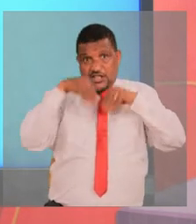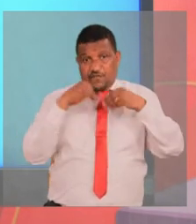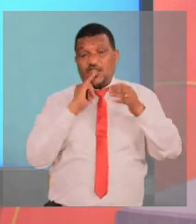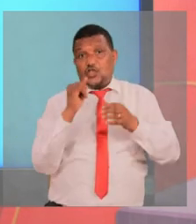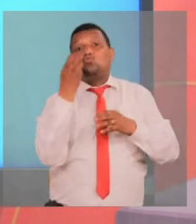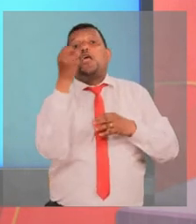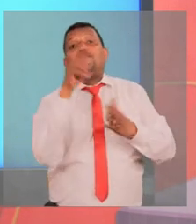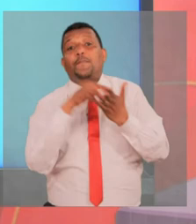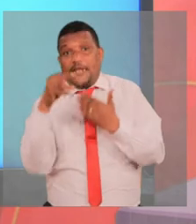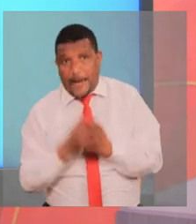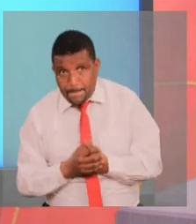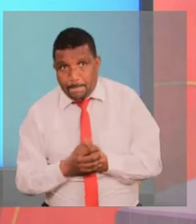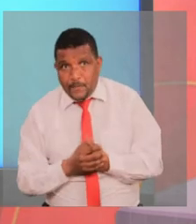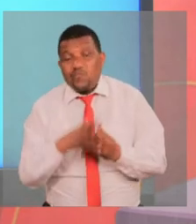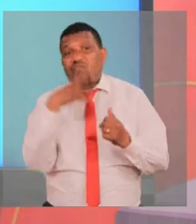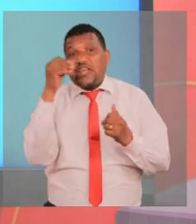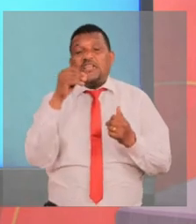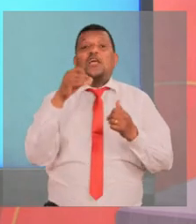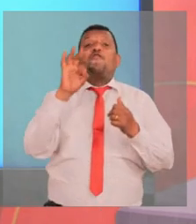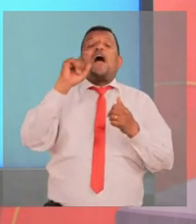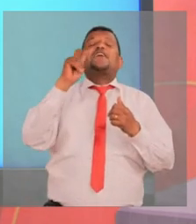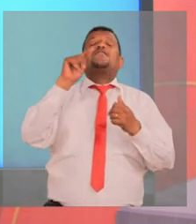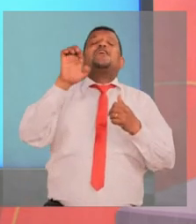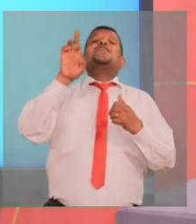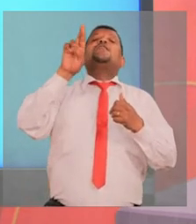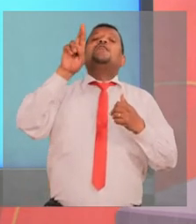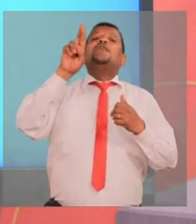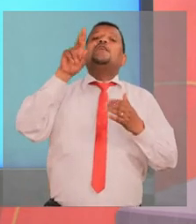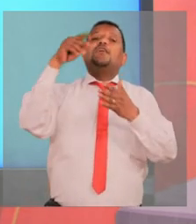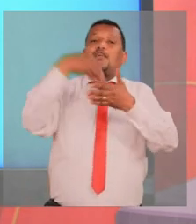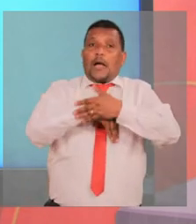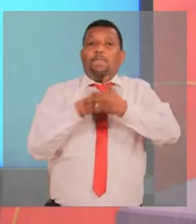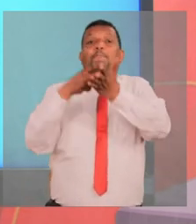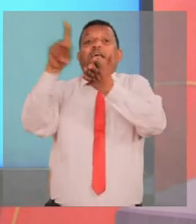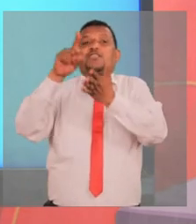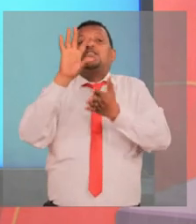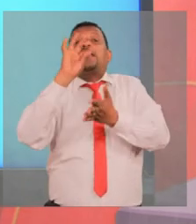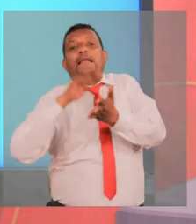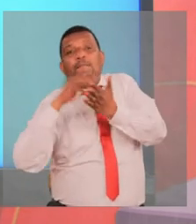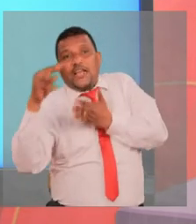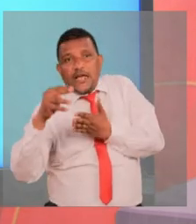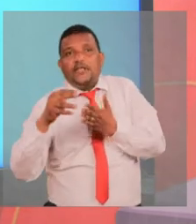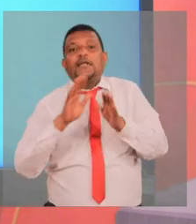subscribe The Video then